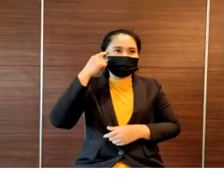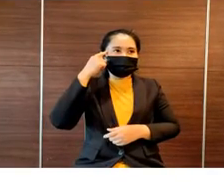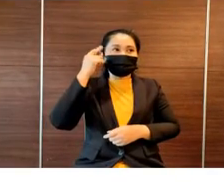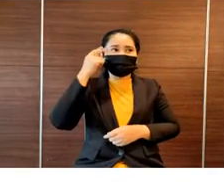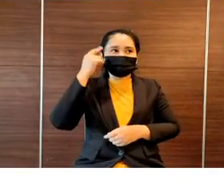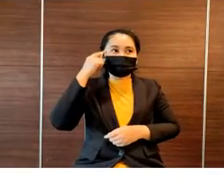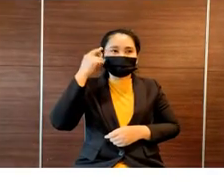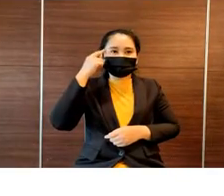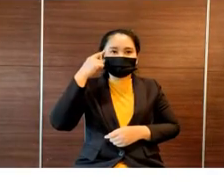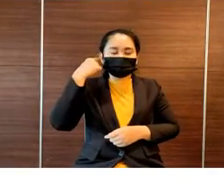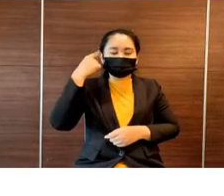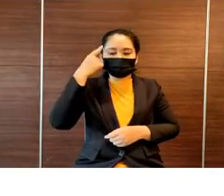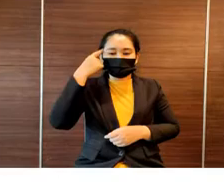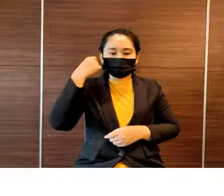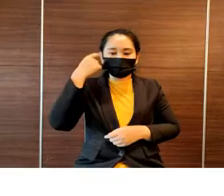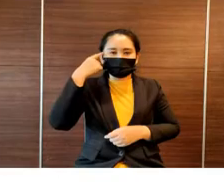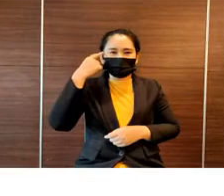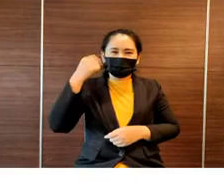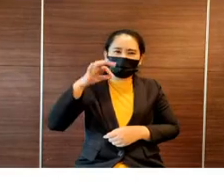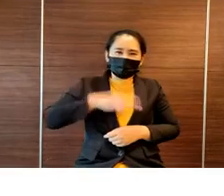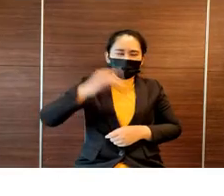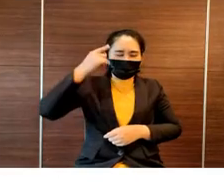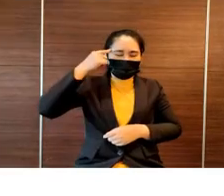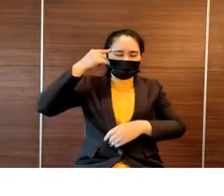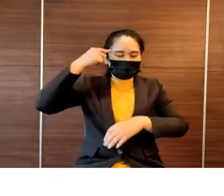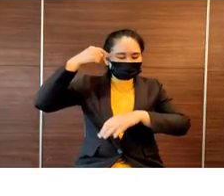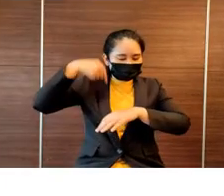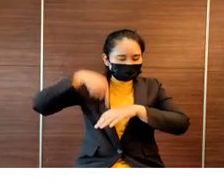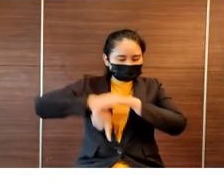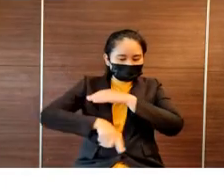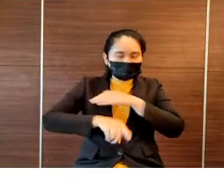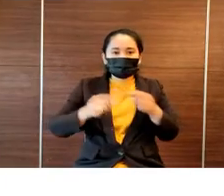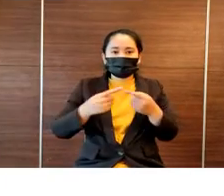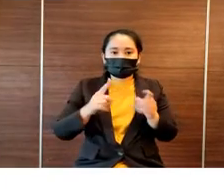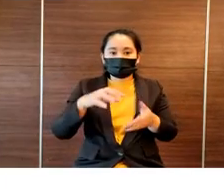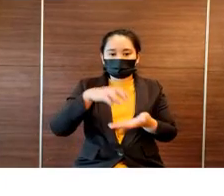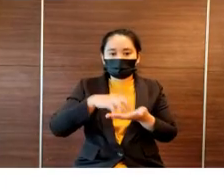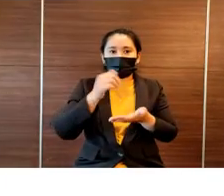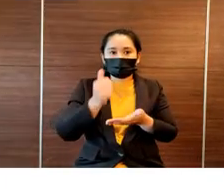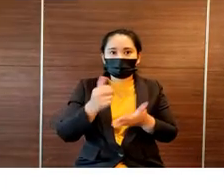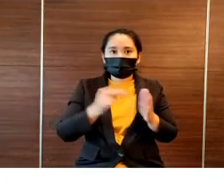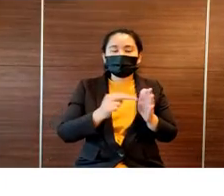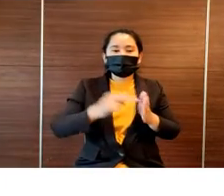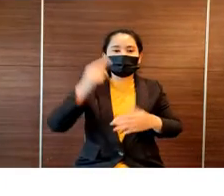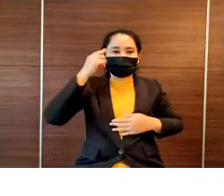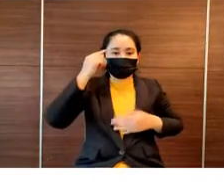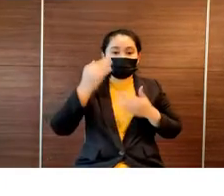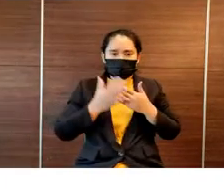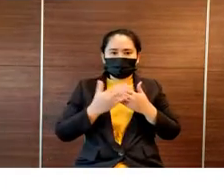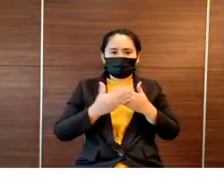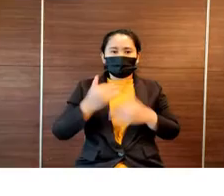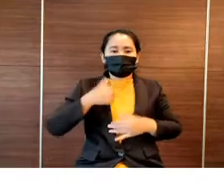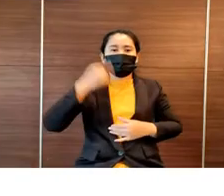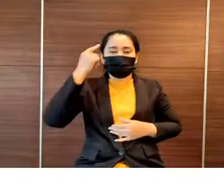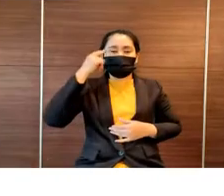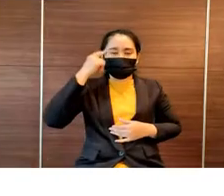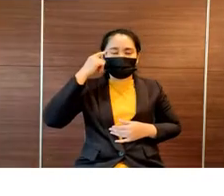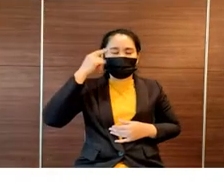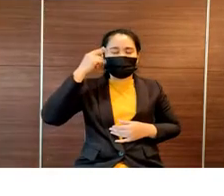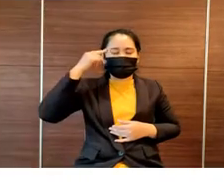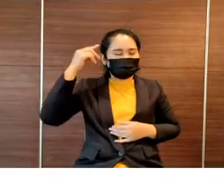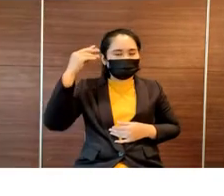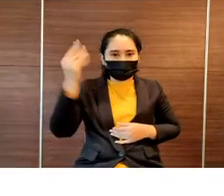ทันทีที่คิดแบบเนี้ยโหโลกมันดำดิ่งมากเลยนะแต่อาจจะโชคดีที่เป็นคนมีสัมมาทิฏฐิอยู่แล้วมันก็คิดขึ้นมาวุ๊บขึ้นมาได้เลย